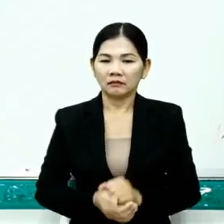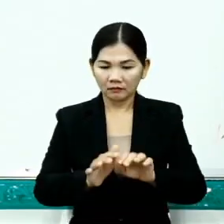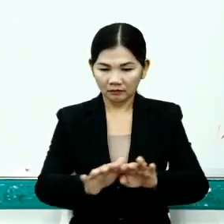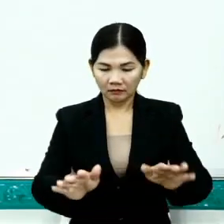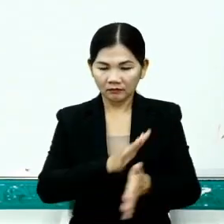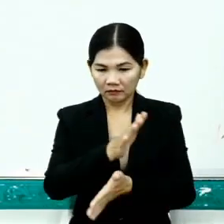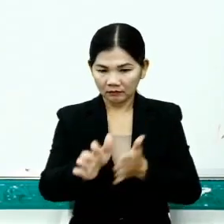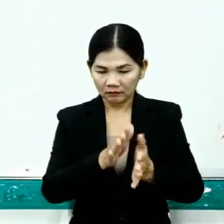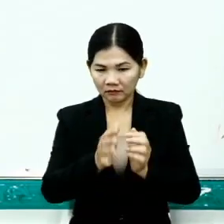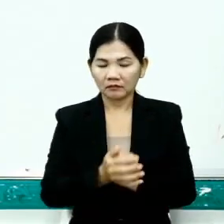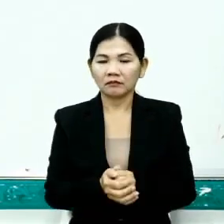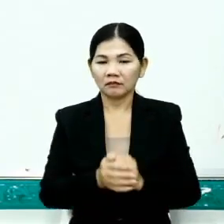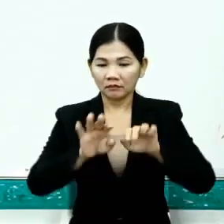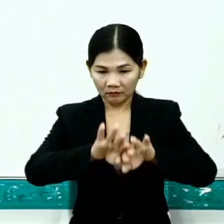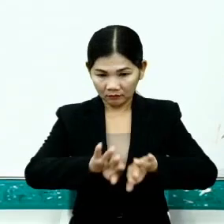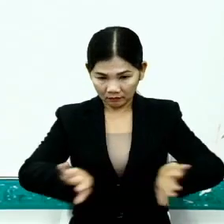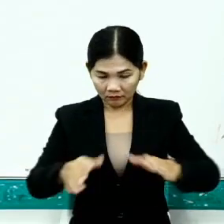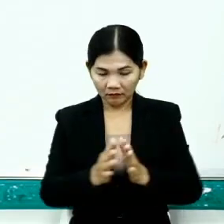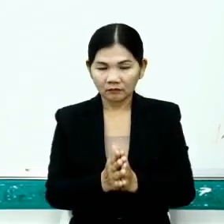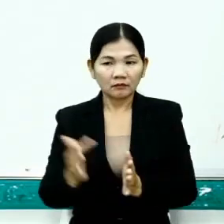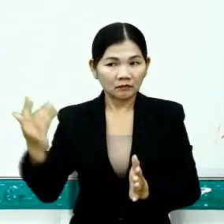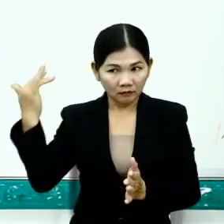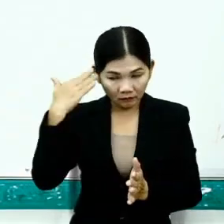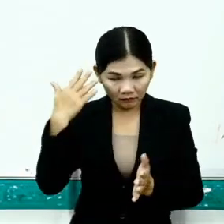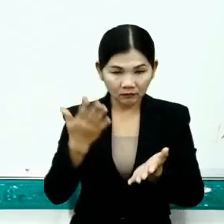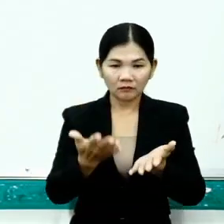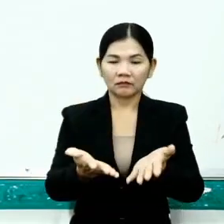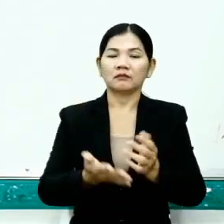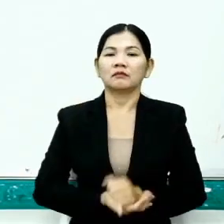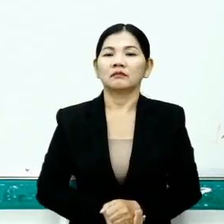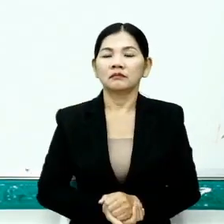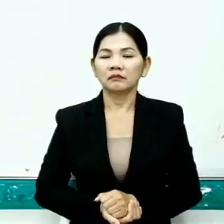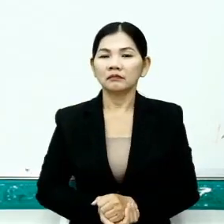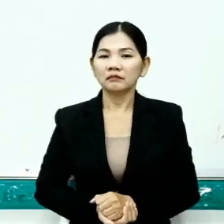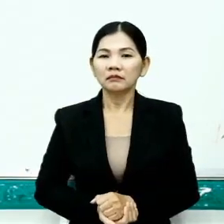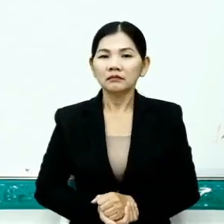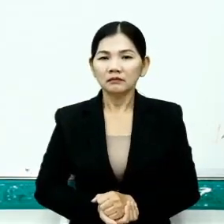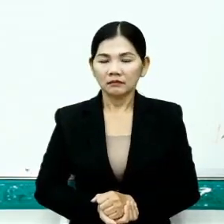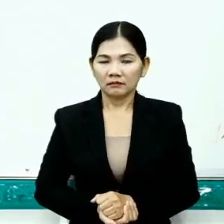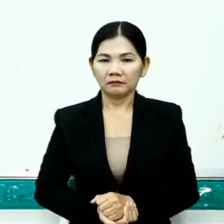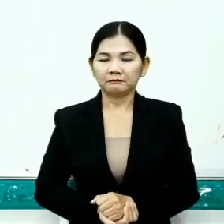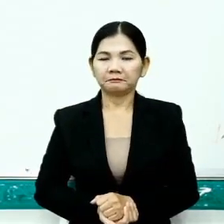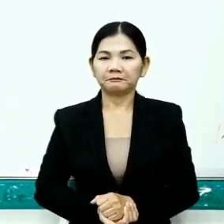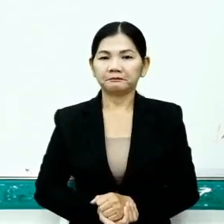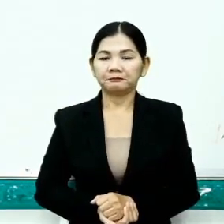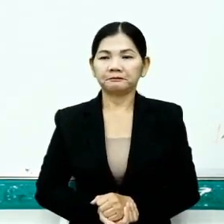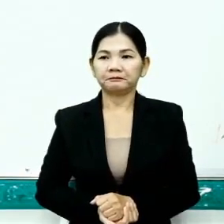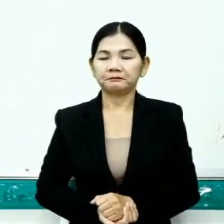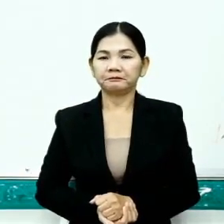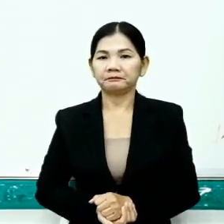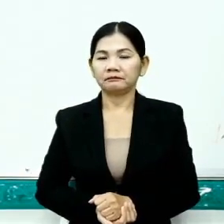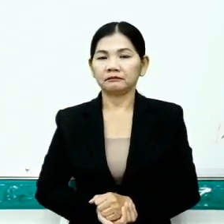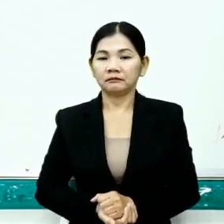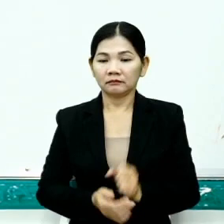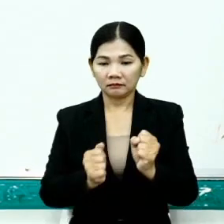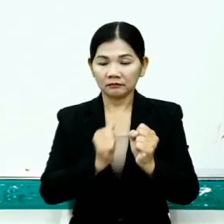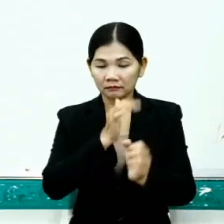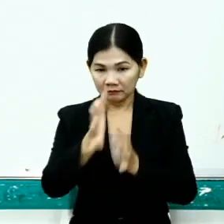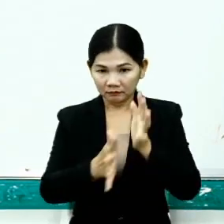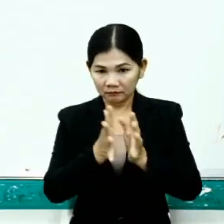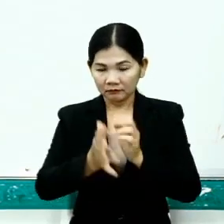con. Triêm khluôn bầm bách biết đầm bầy bần lờ sâu đại khluôn. Đại khluôn ai ná. Triêm. Chập bà